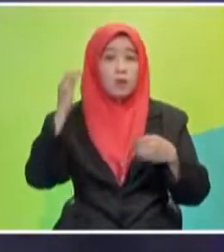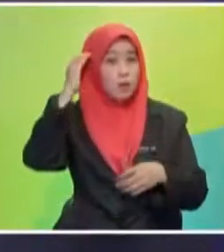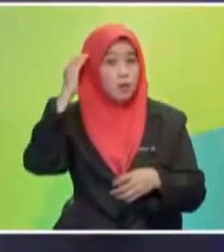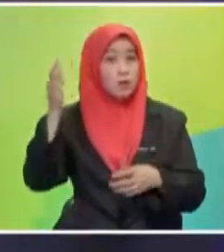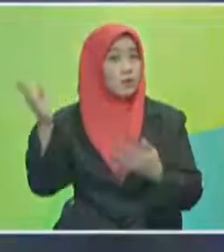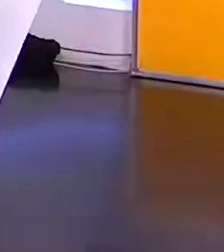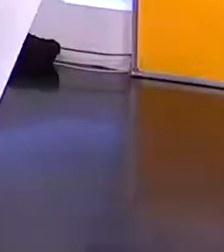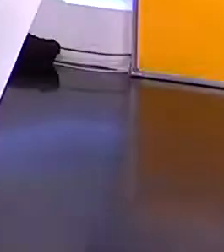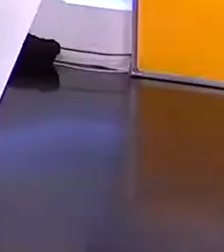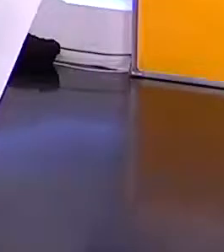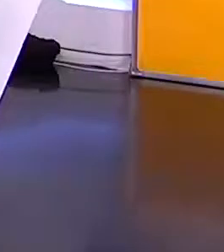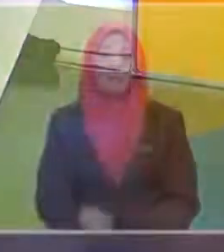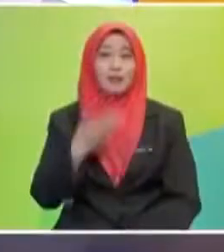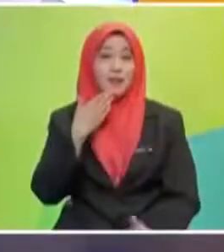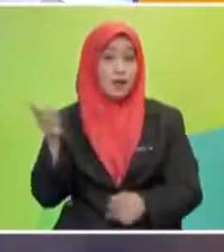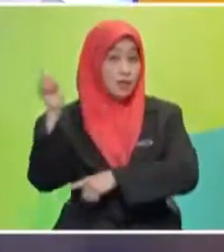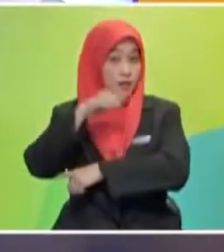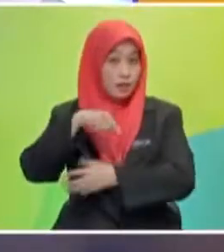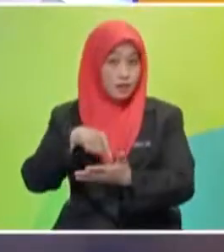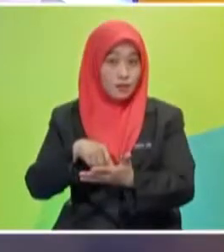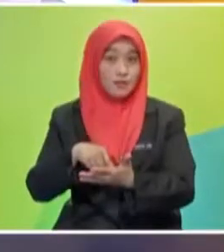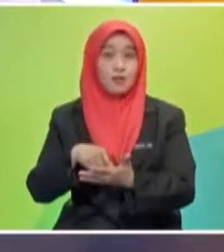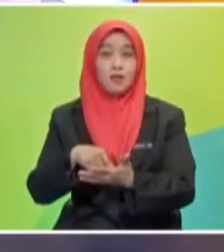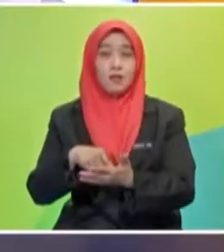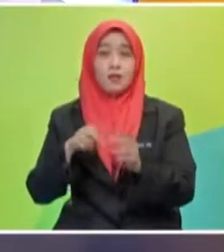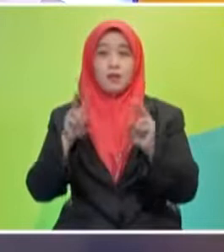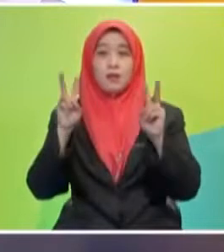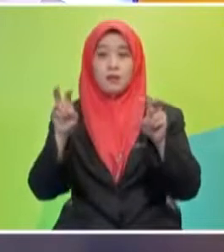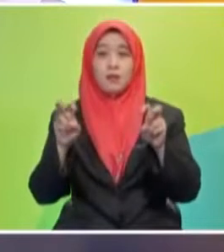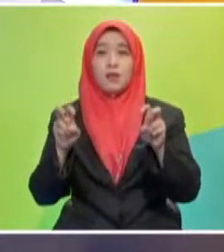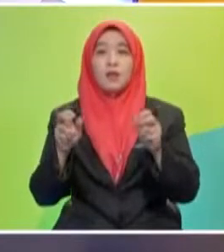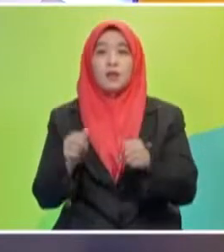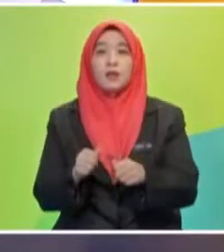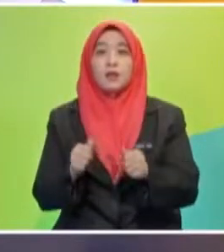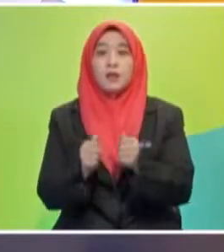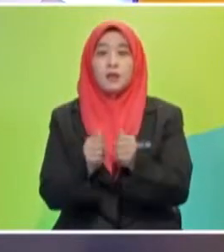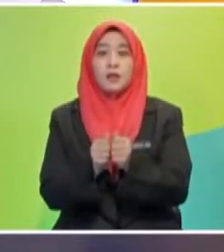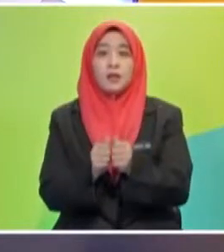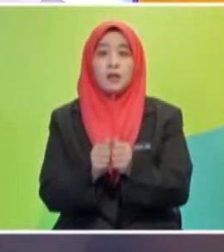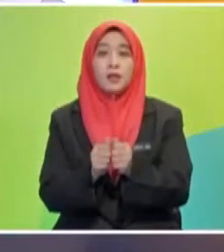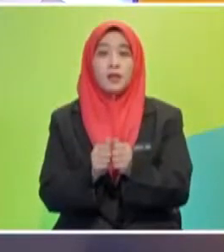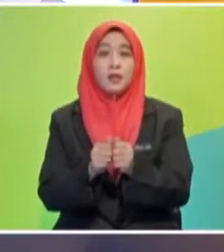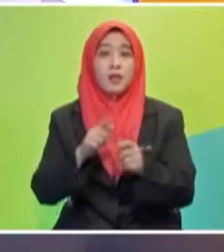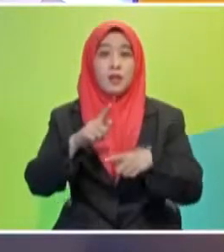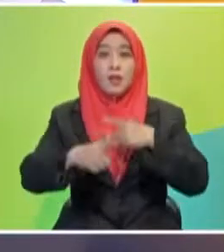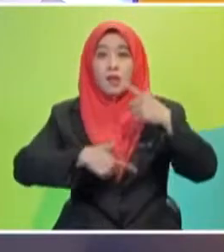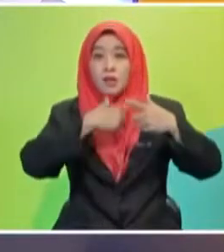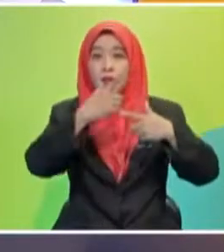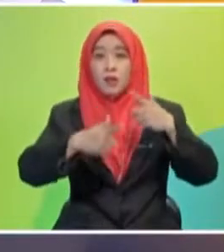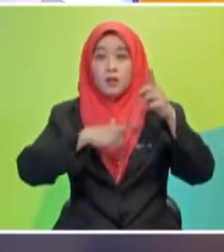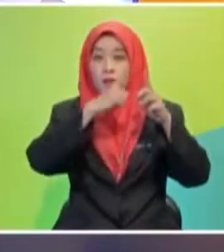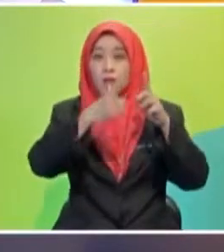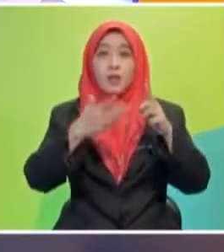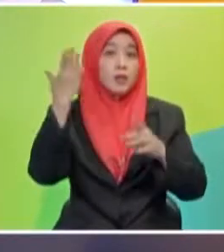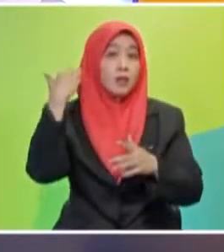Jom tengok Jadi pada hari ini sih go berkaitan dengan gitu punya lakonan tadi apa kaitanya dengan